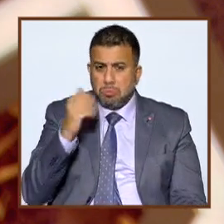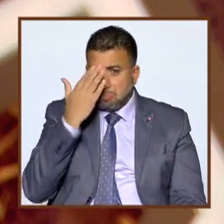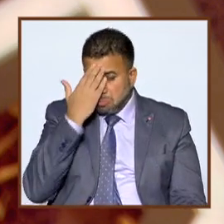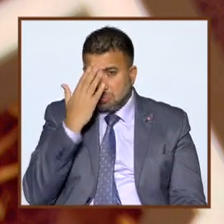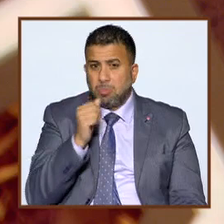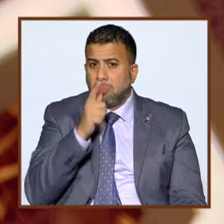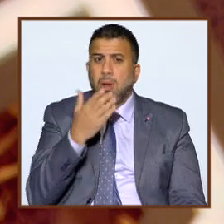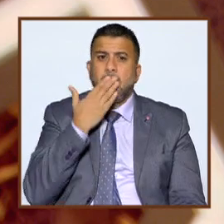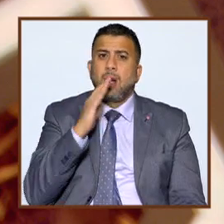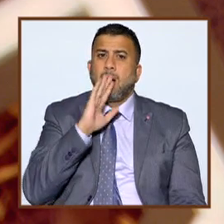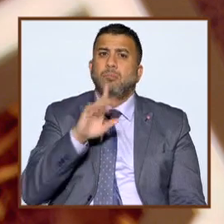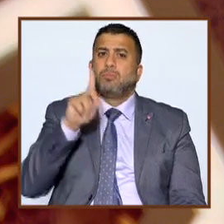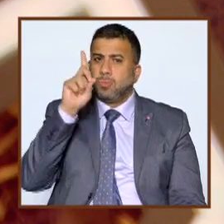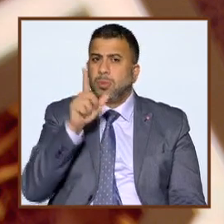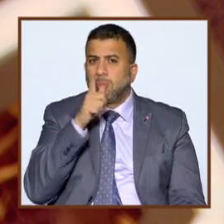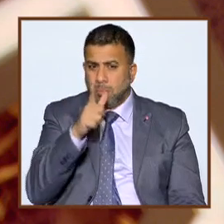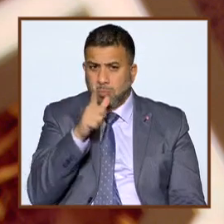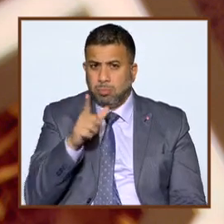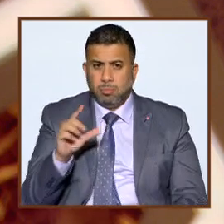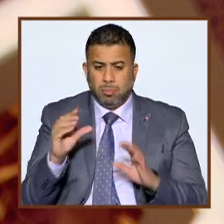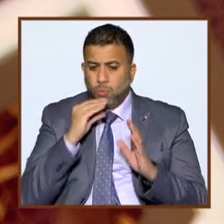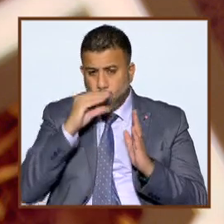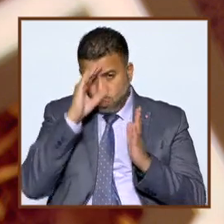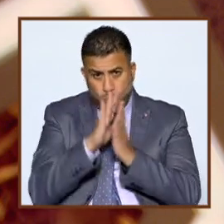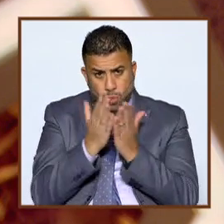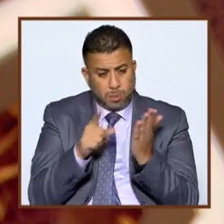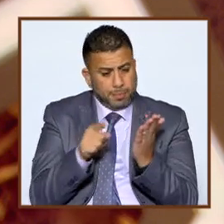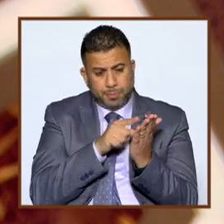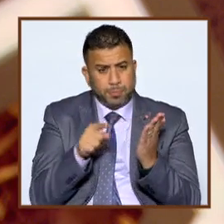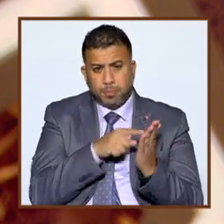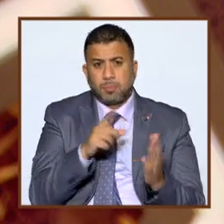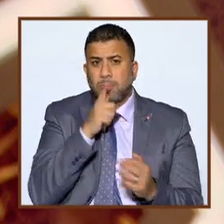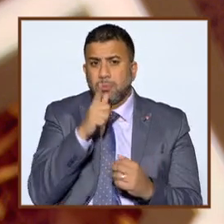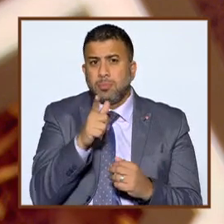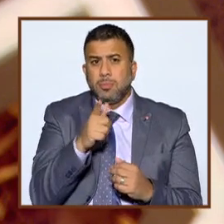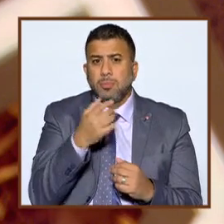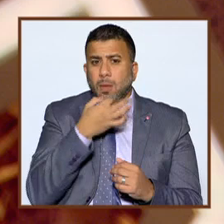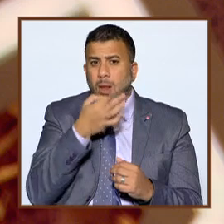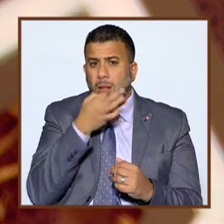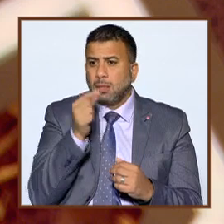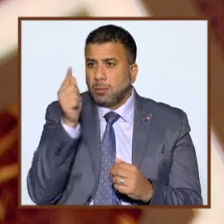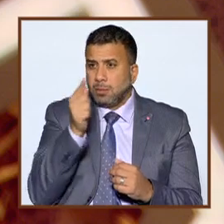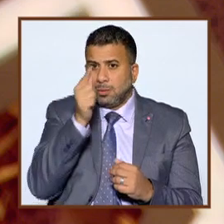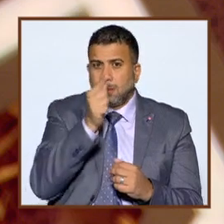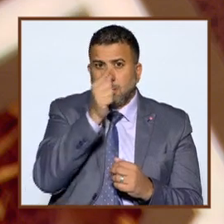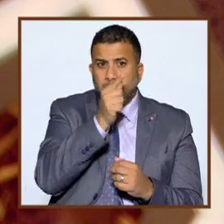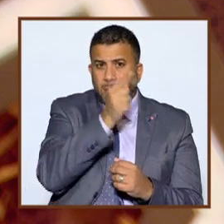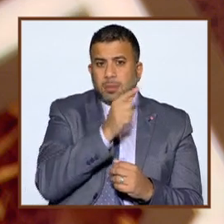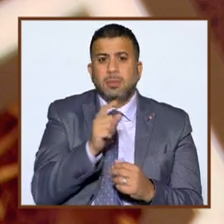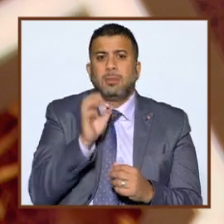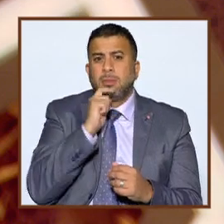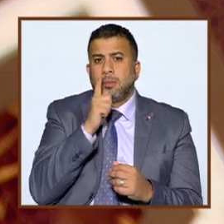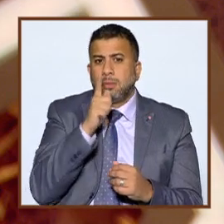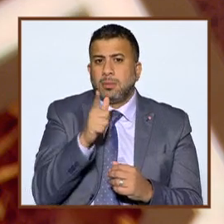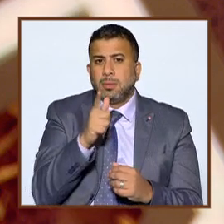المصاحف مخدومة ولله الحمد والمن، المصاحف مخدومة، فأنت بارك الله فيك تتبعين العلامات والإشارات